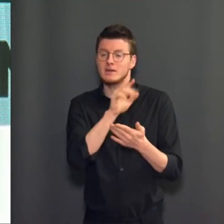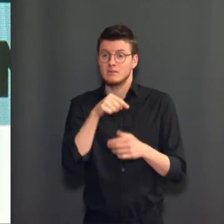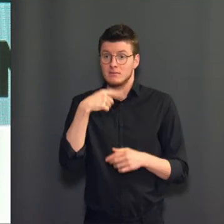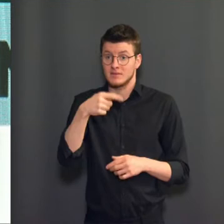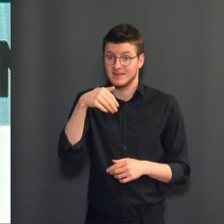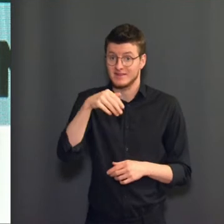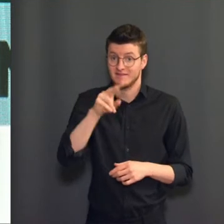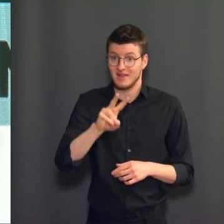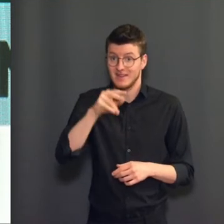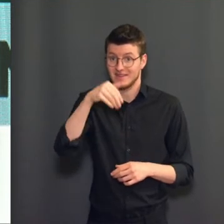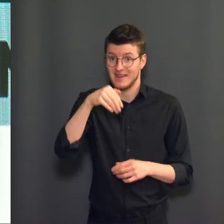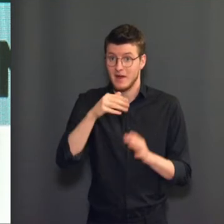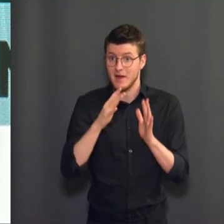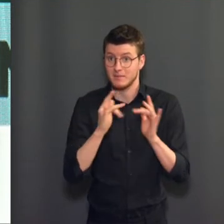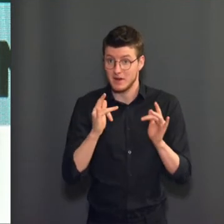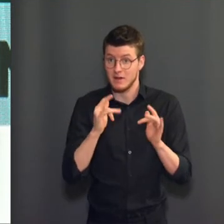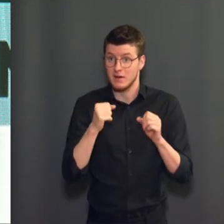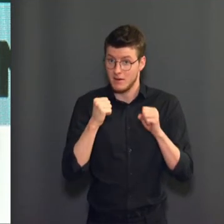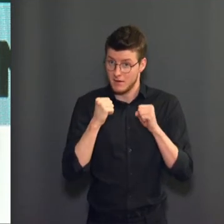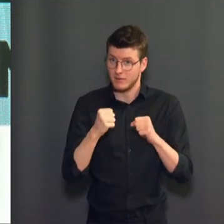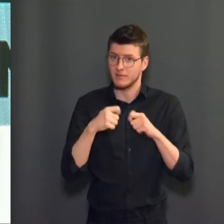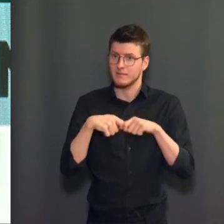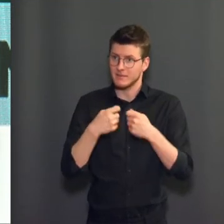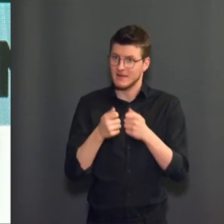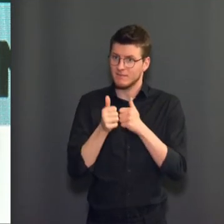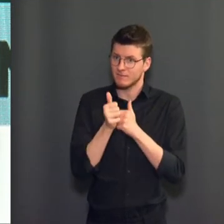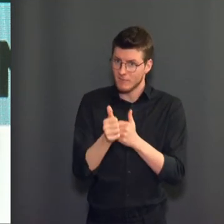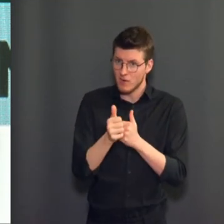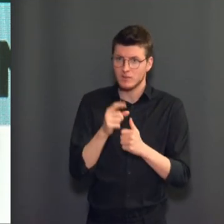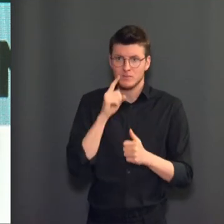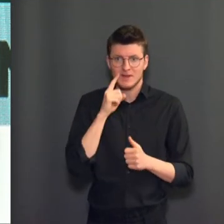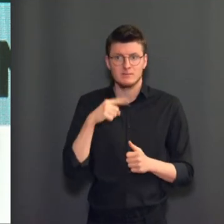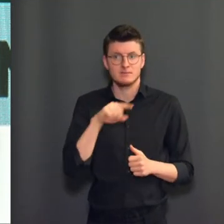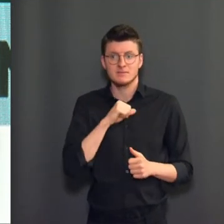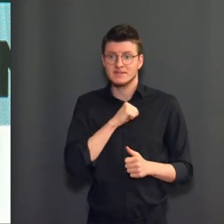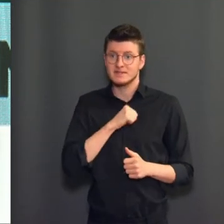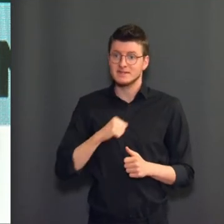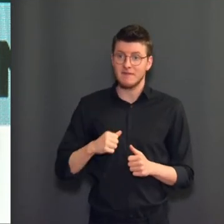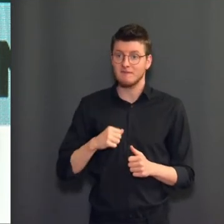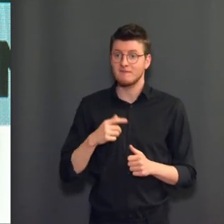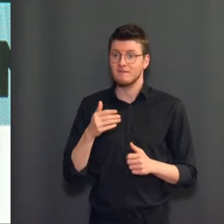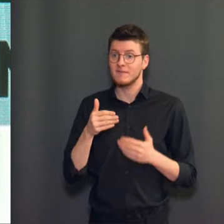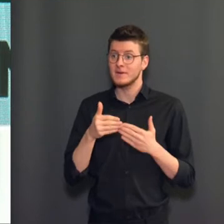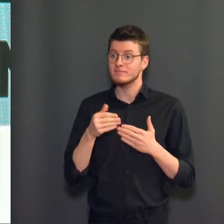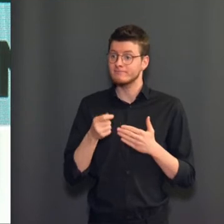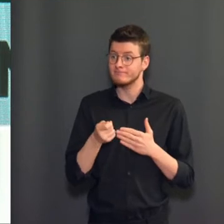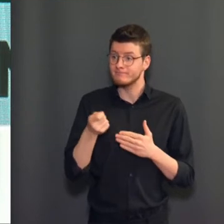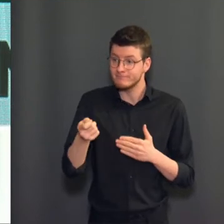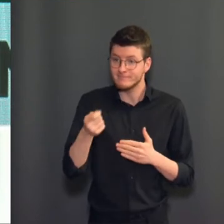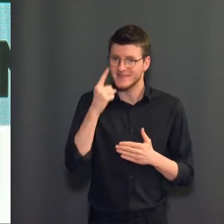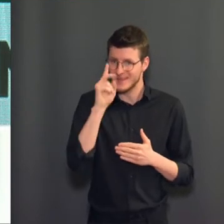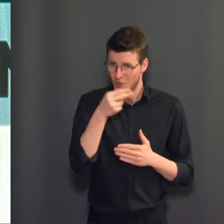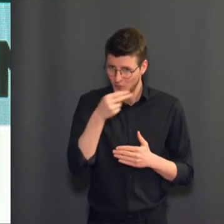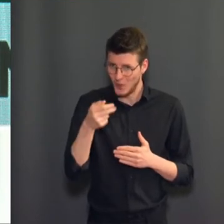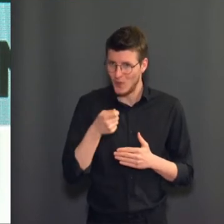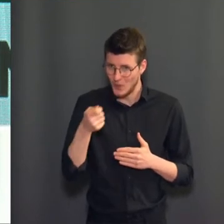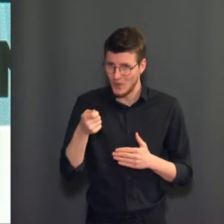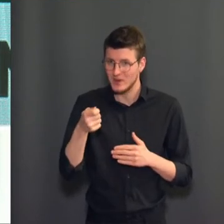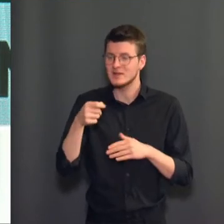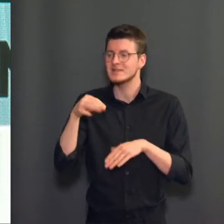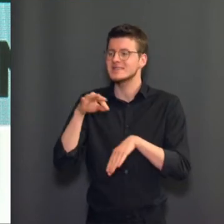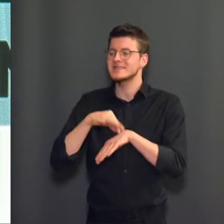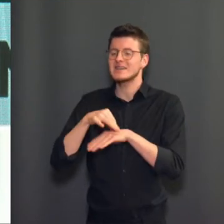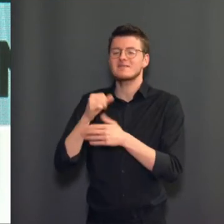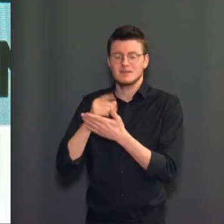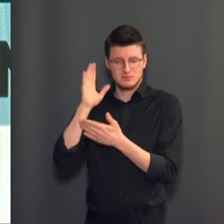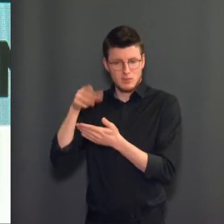zodat deze mensen slechts een eigen bijdrage van 1 euro per test hoeven te betalen. Ze kunnen tegen